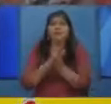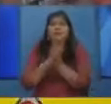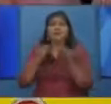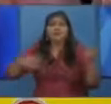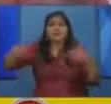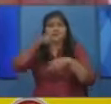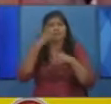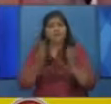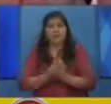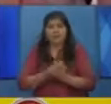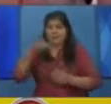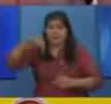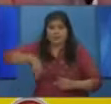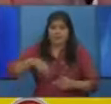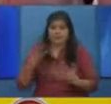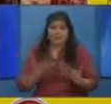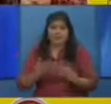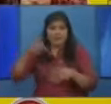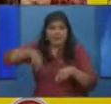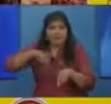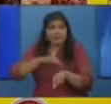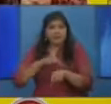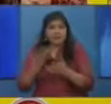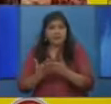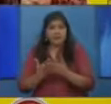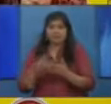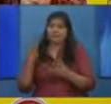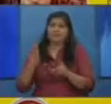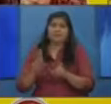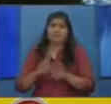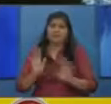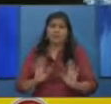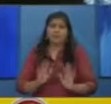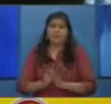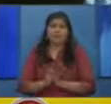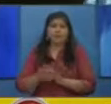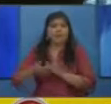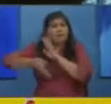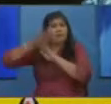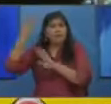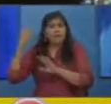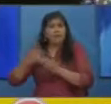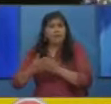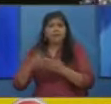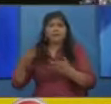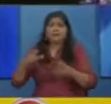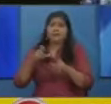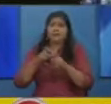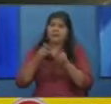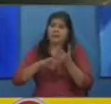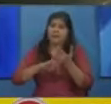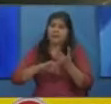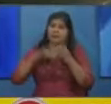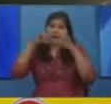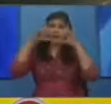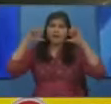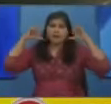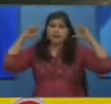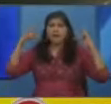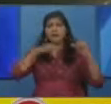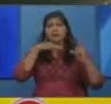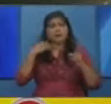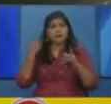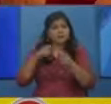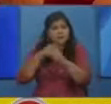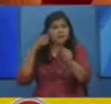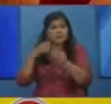था। लेकिन इस बार ऐसा नहीं हो पाया। पहले दशहरे पर भी बड़े बड़े मेले